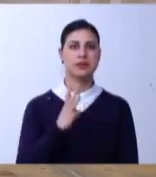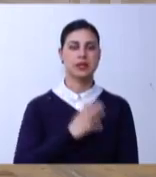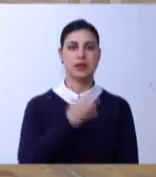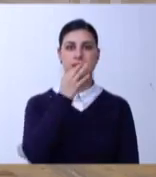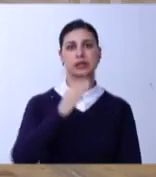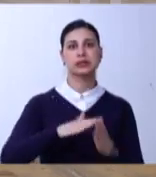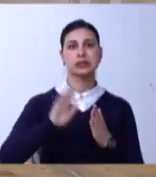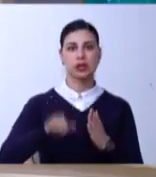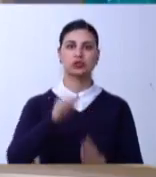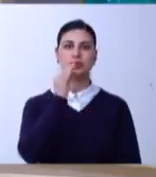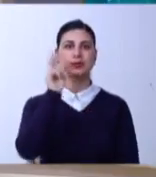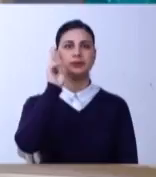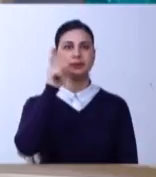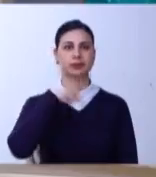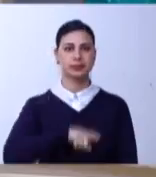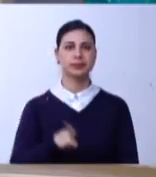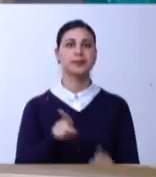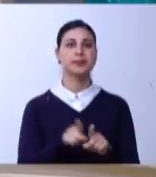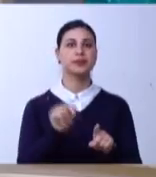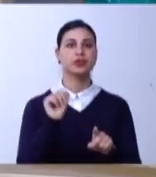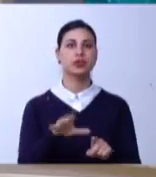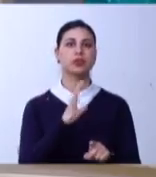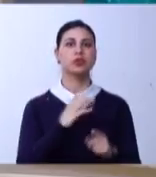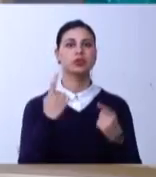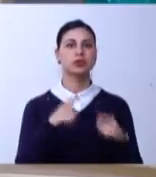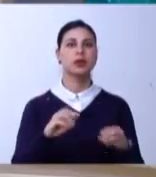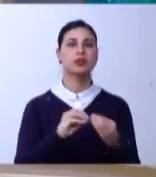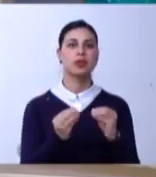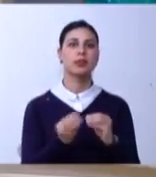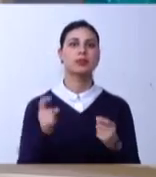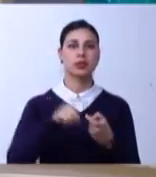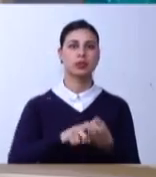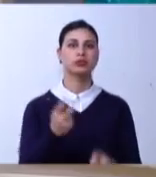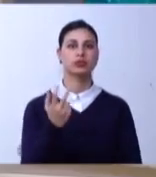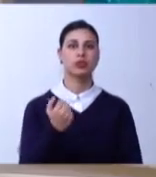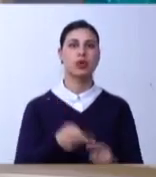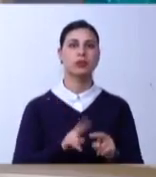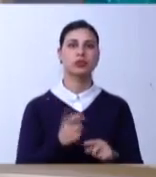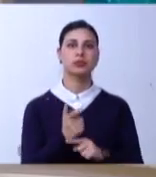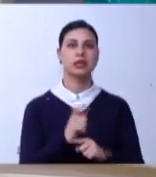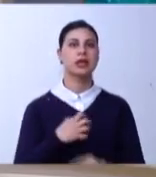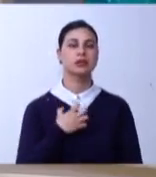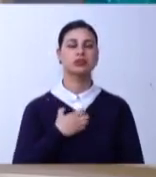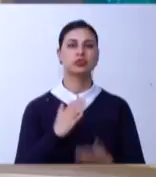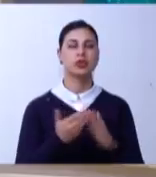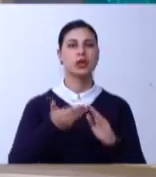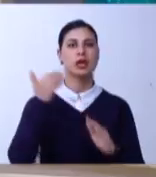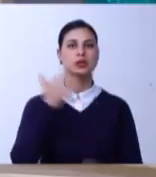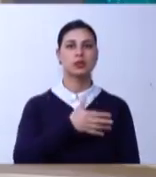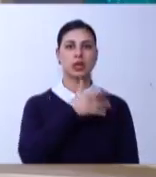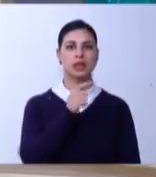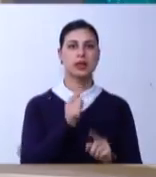ითმენენ სახლამდე. და როგორც თქვენ აღნიშნეთ, ეს შეიძლება სხვა პრობლემებს დაუკავშირდეს, ხომ? ამიტომ ძალიან მნიშვნელოვანია ადრეული